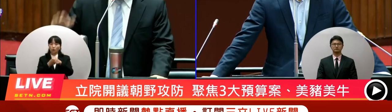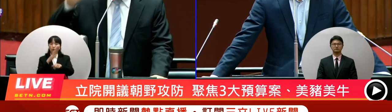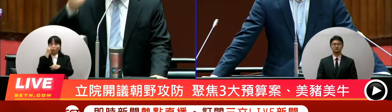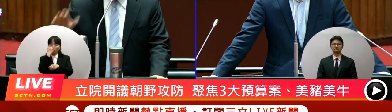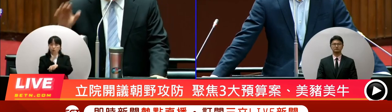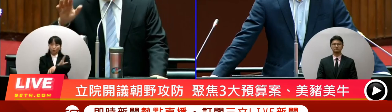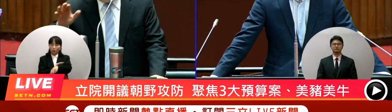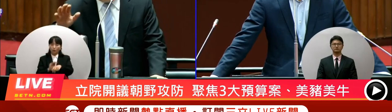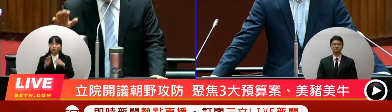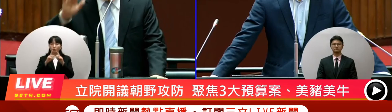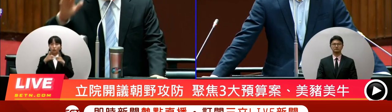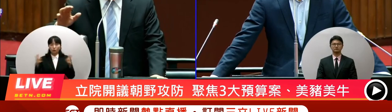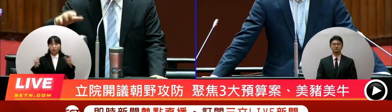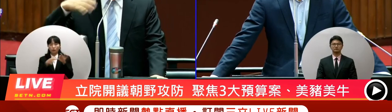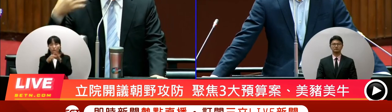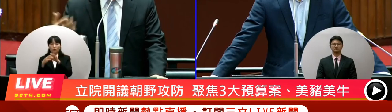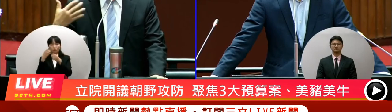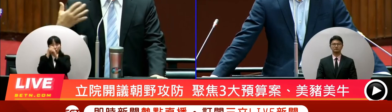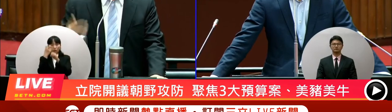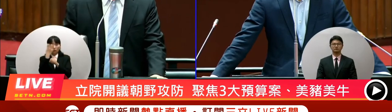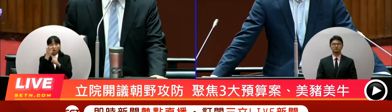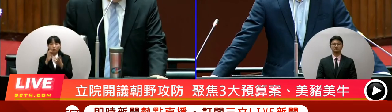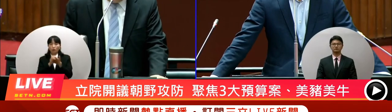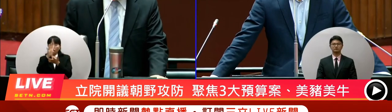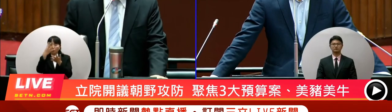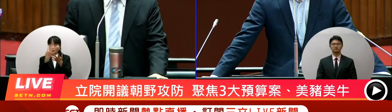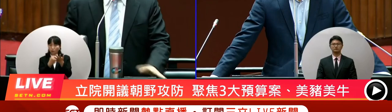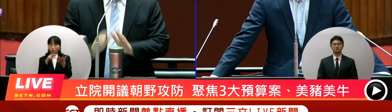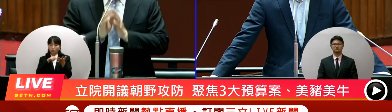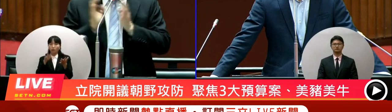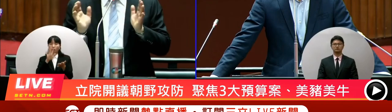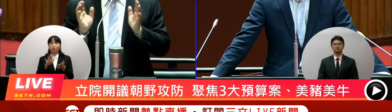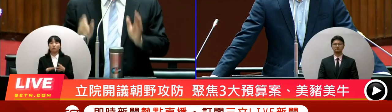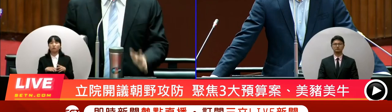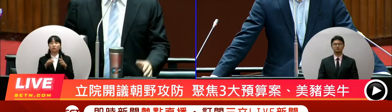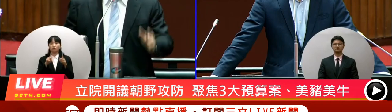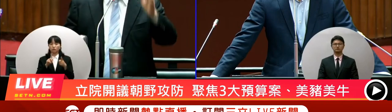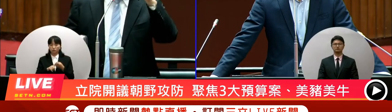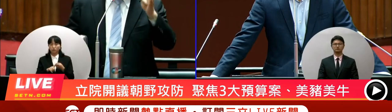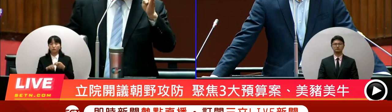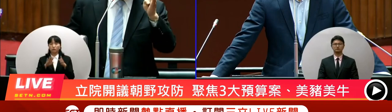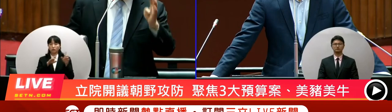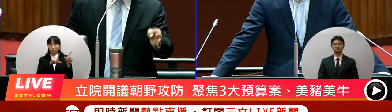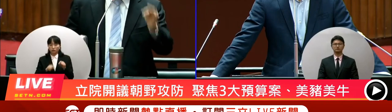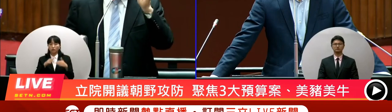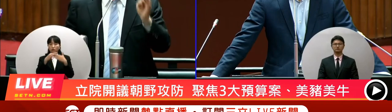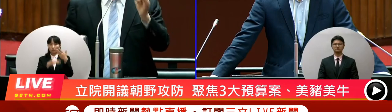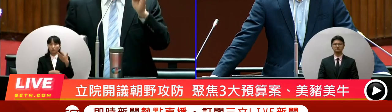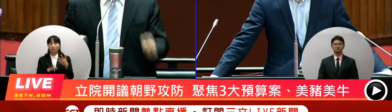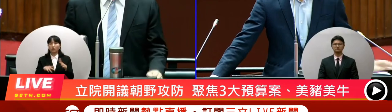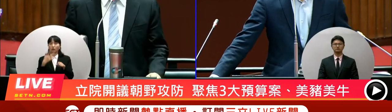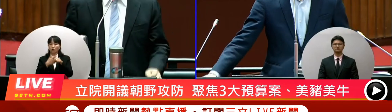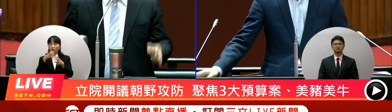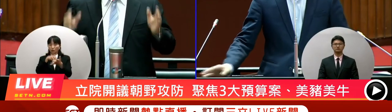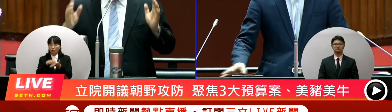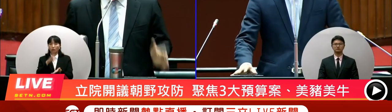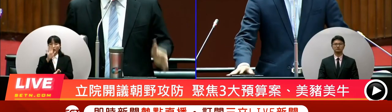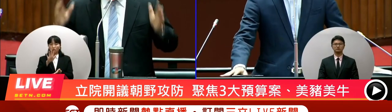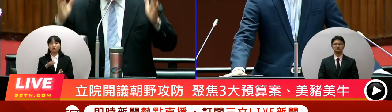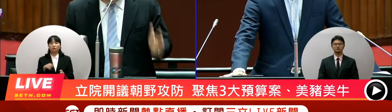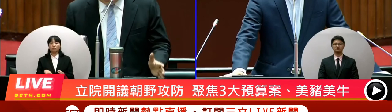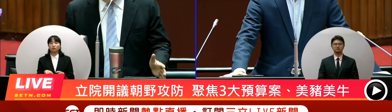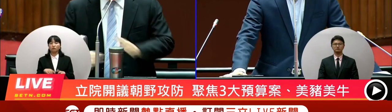者其他相关的检验一再报告出来了，所以我们根据国际标准、科学证据，我